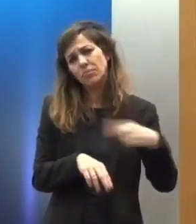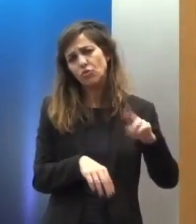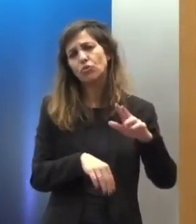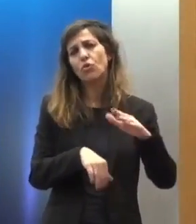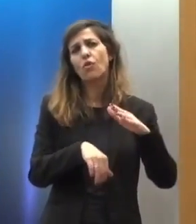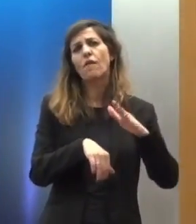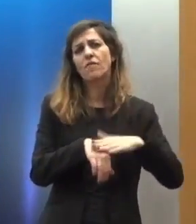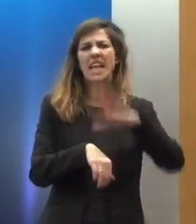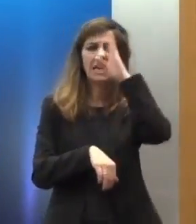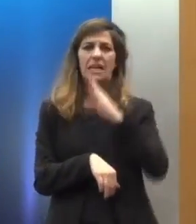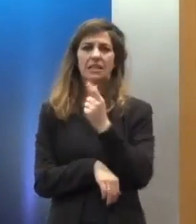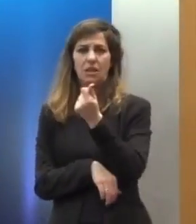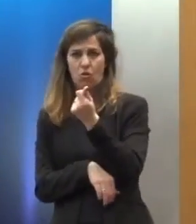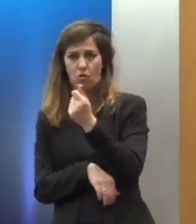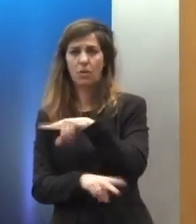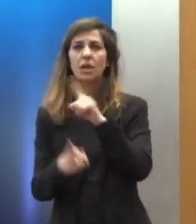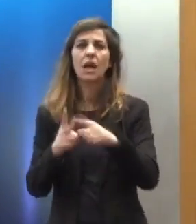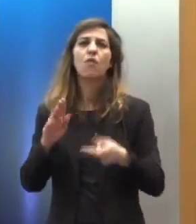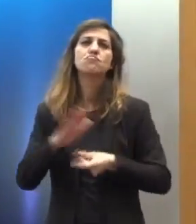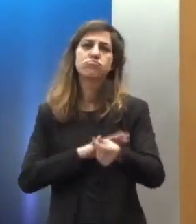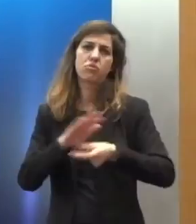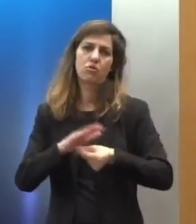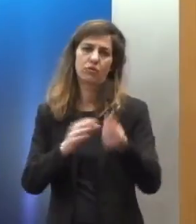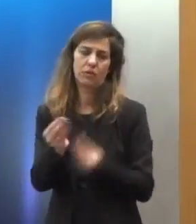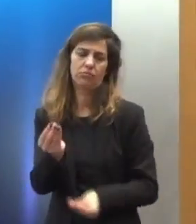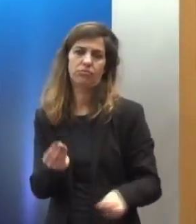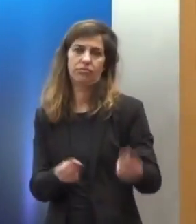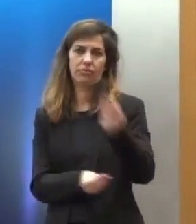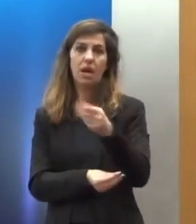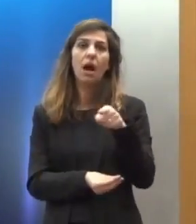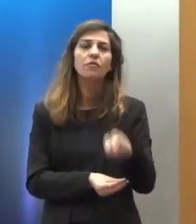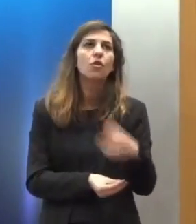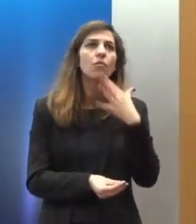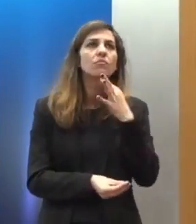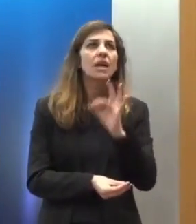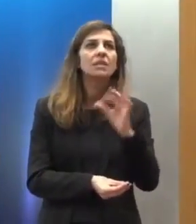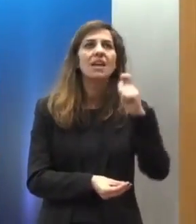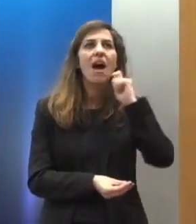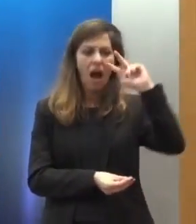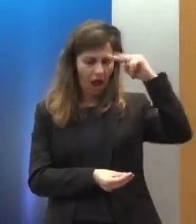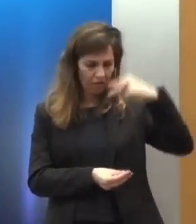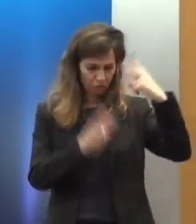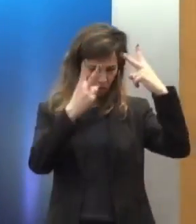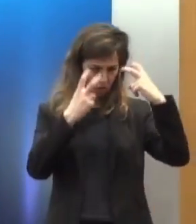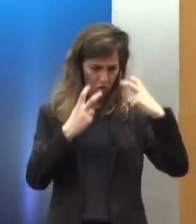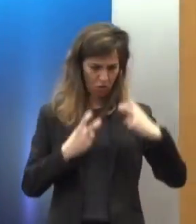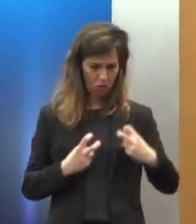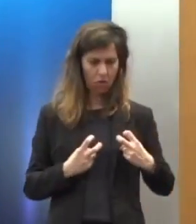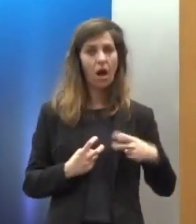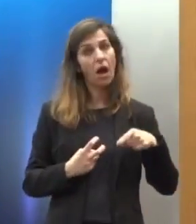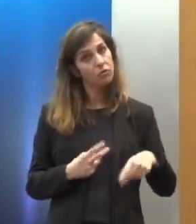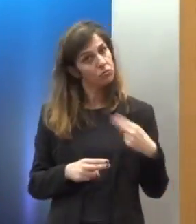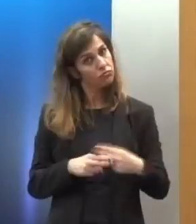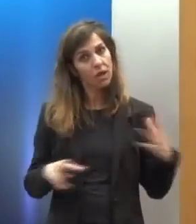βεβαίως κρίση. Είναι ένα δύσκολο εγχείρημα αυτοκριτικής που το πετύχαμε, θεωρώ, χάρης τόσο στην